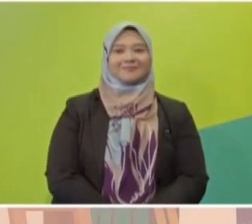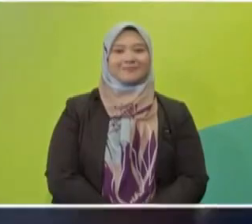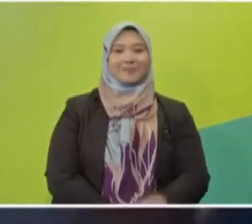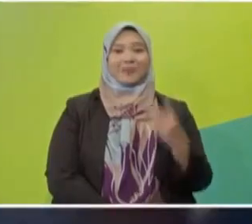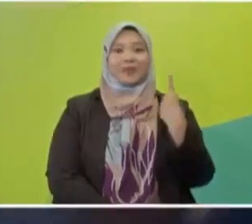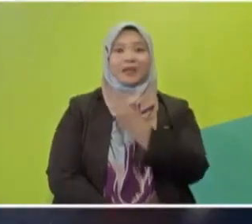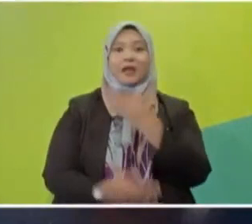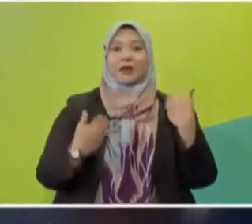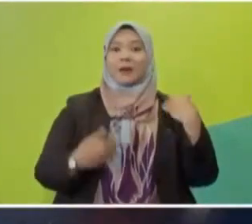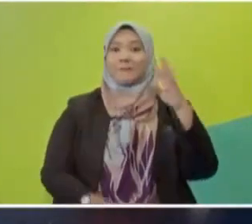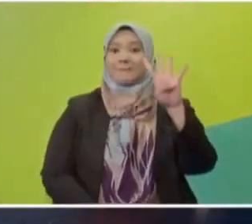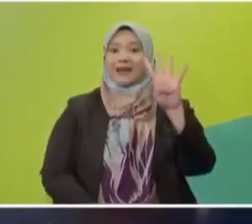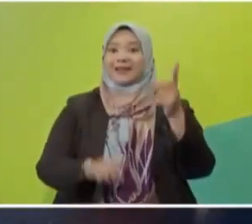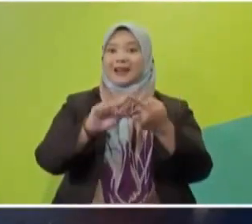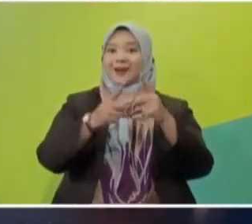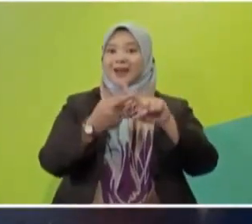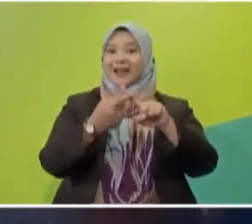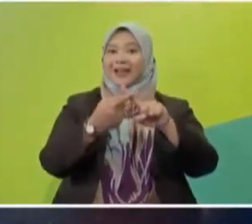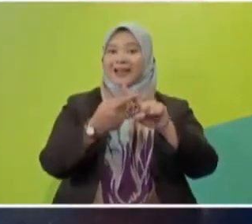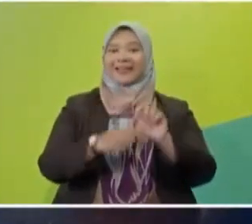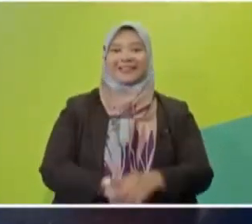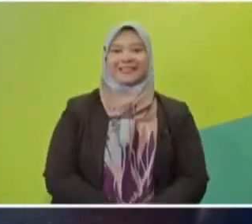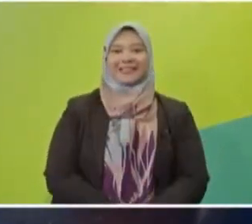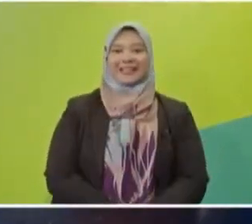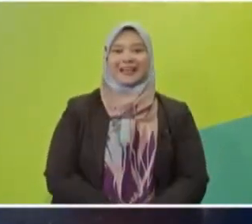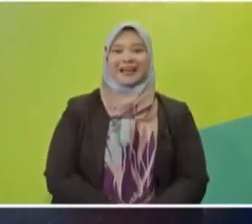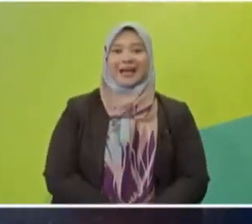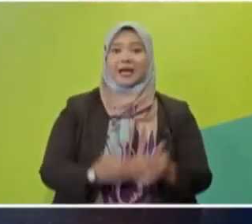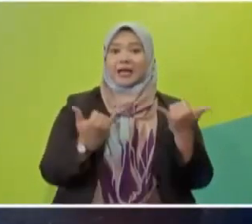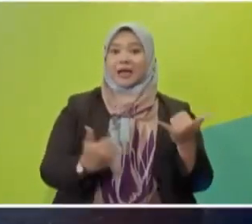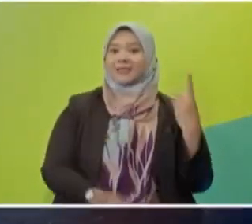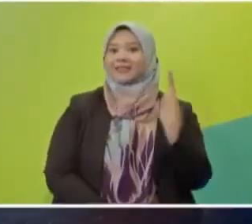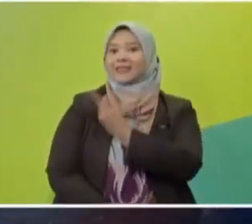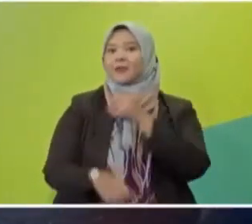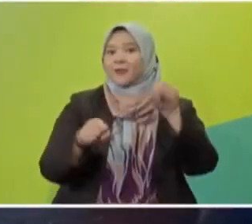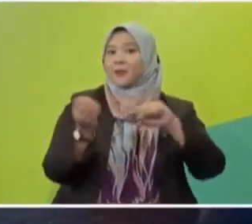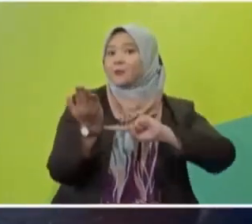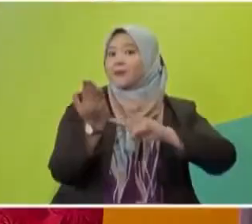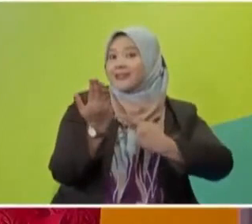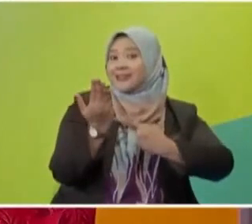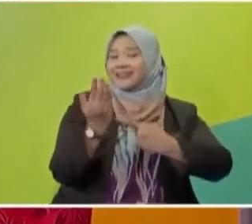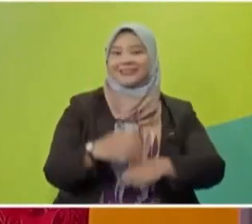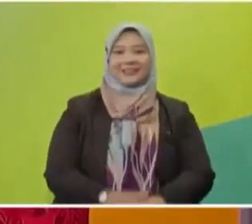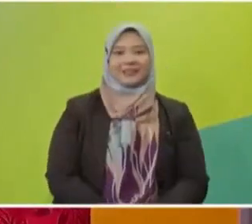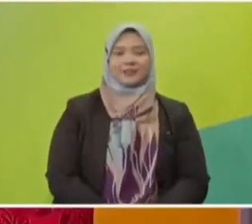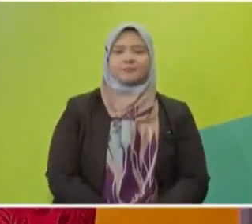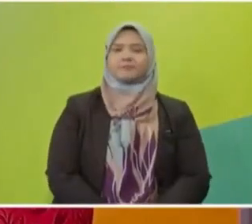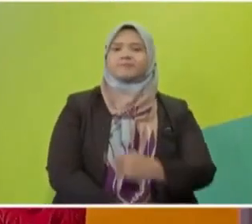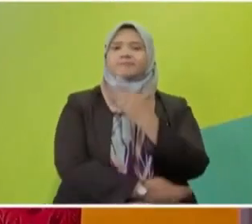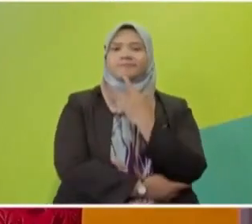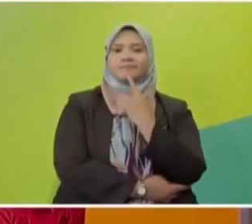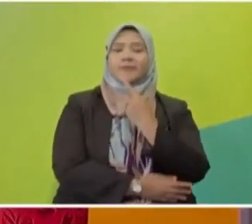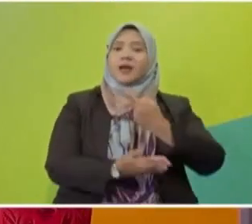cikgu pada hari ini, cikgu. Baik. Jom kita mulakan, cikgu. Tentang standard pembelajaran kita pada hari ini. Wahai Cikgu Yati. Silakan, Cikgu